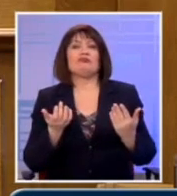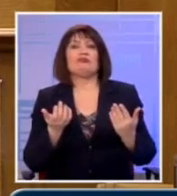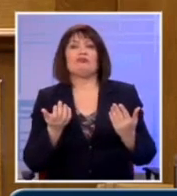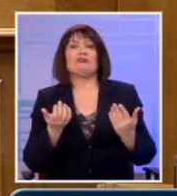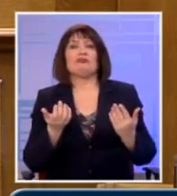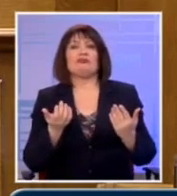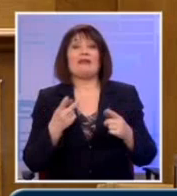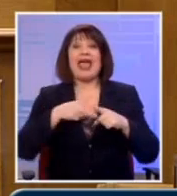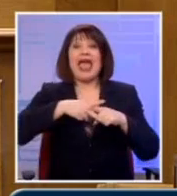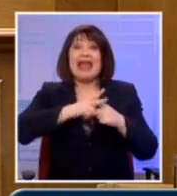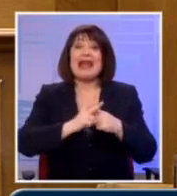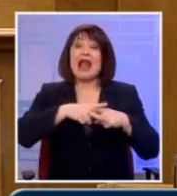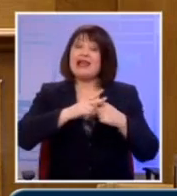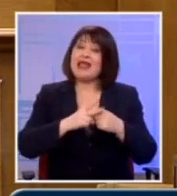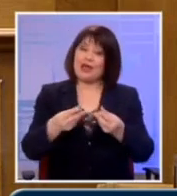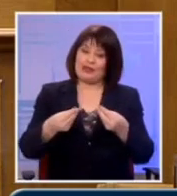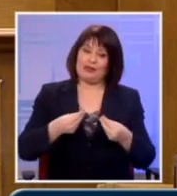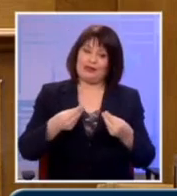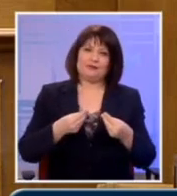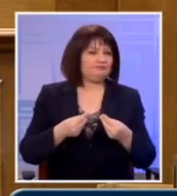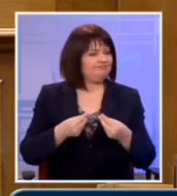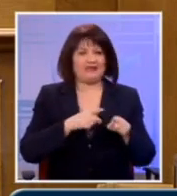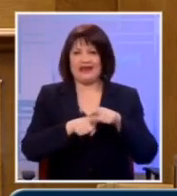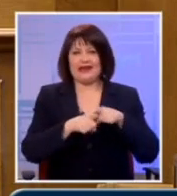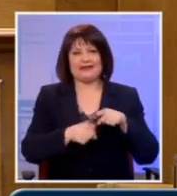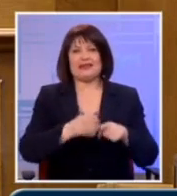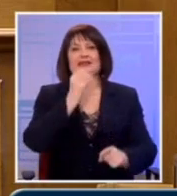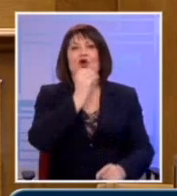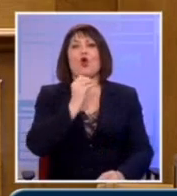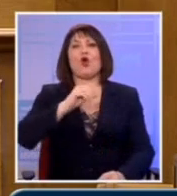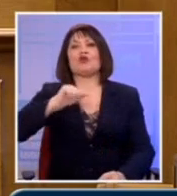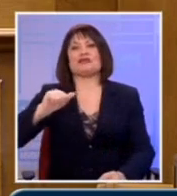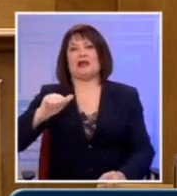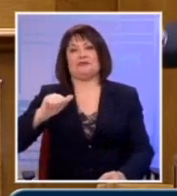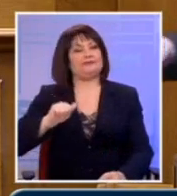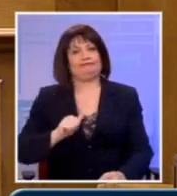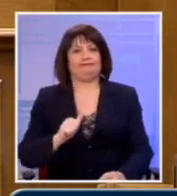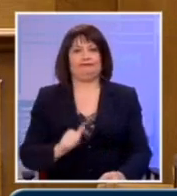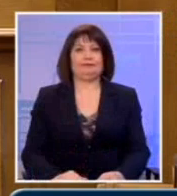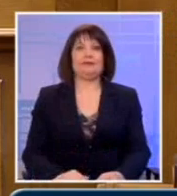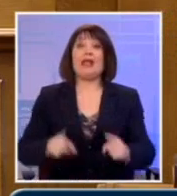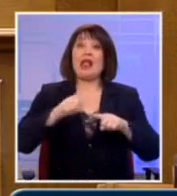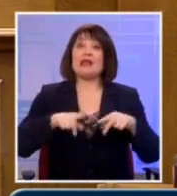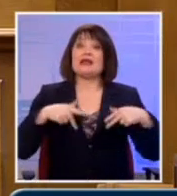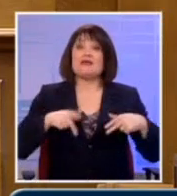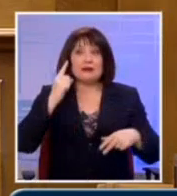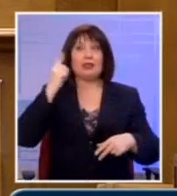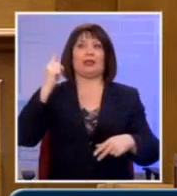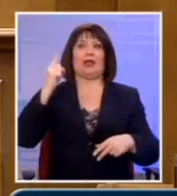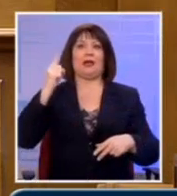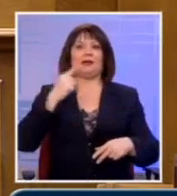αυτή η περιβόητη εργαλειοθήκη δεν είχε καμία σχέση με τον ΟΣΑ, αλλά ήταν εφεύρημα της ίδιας ελληνικής κυβέρνησης